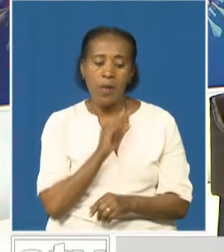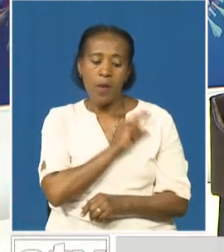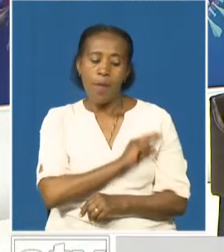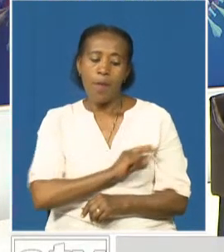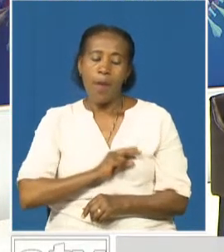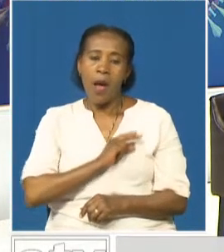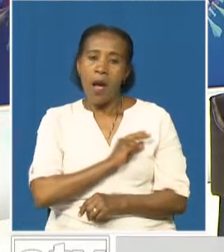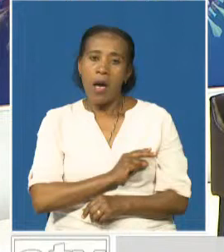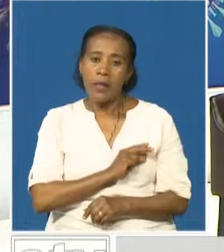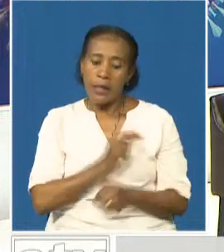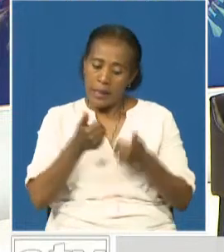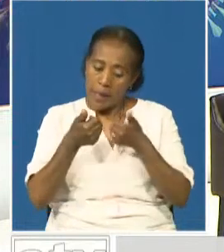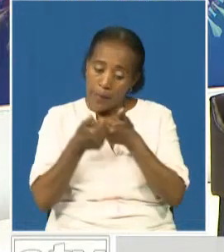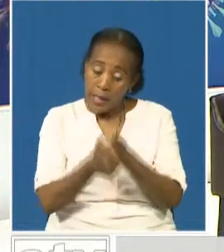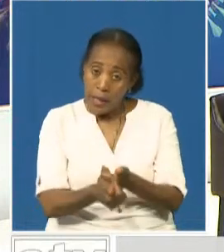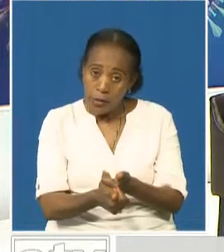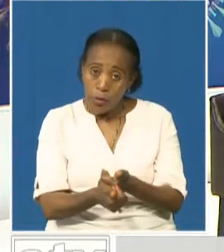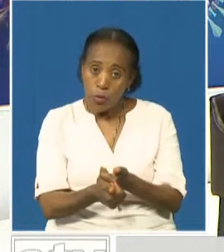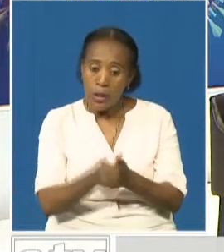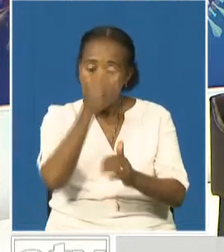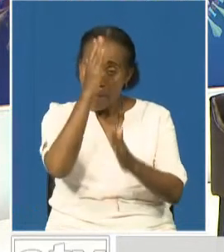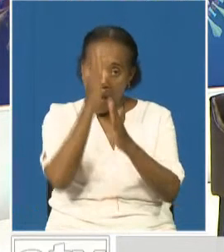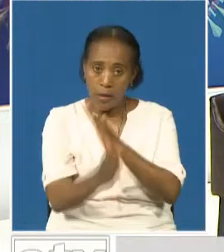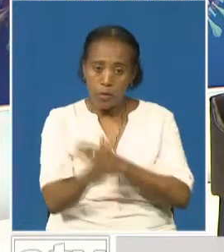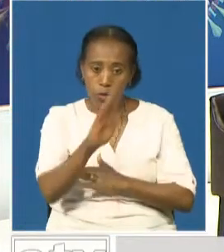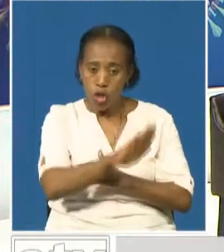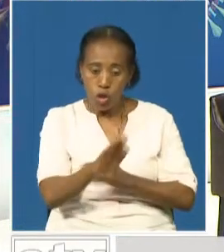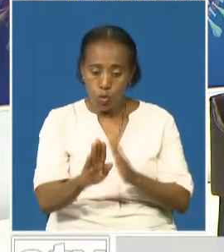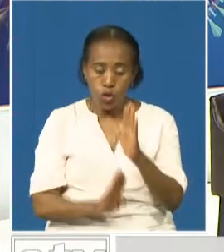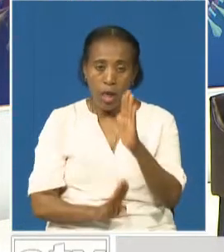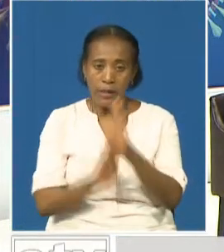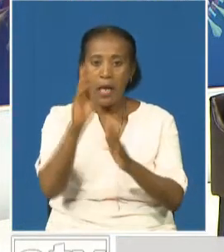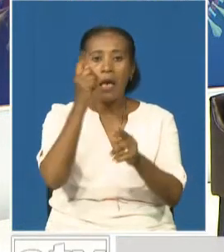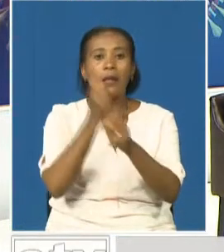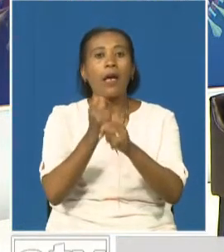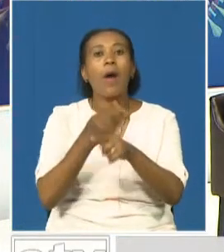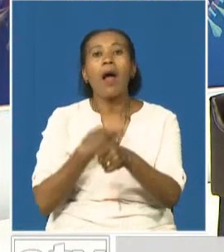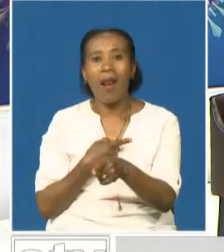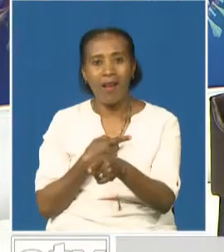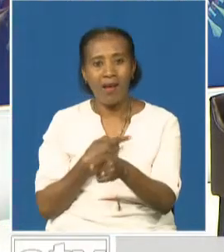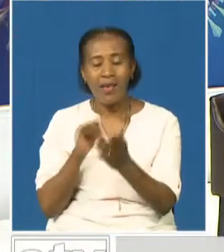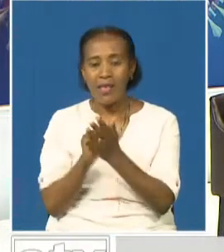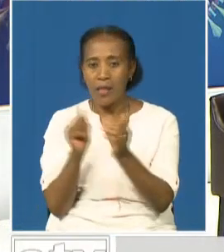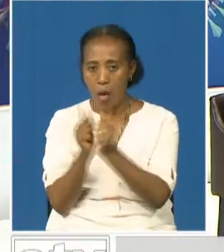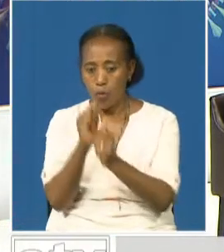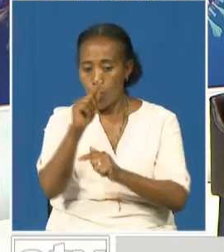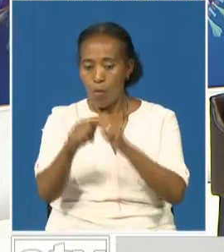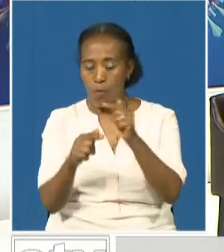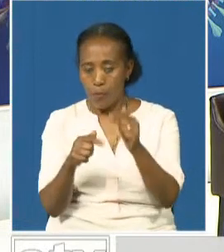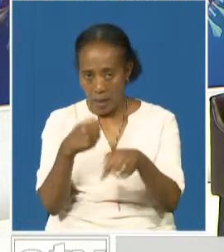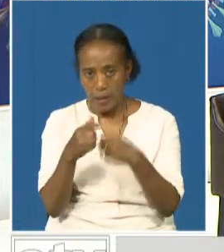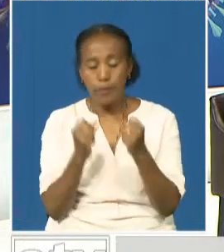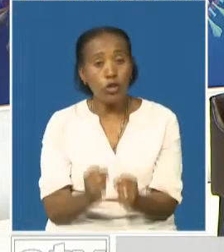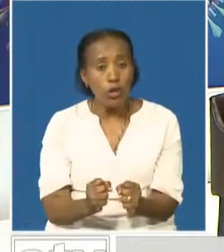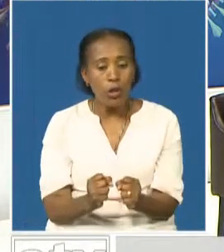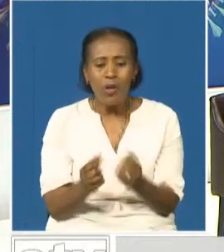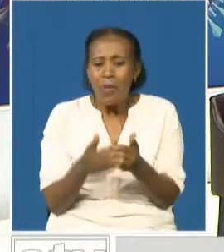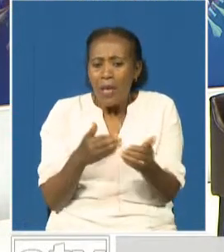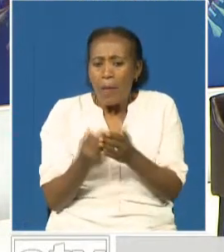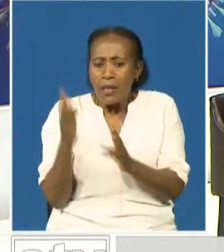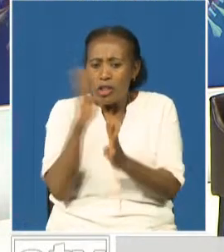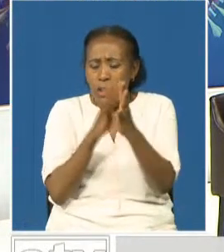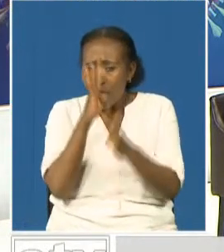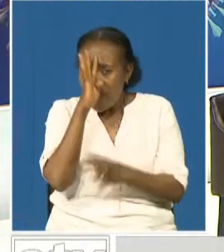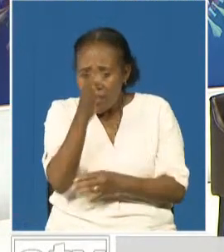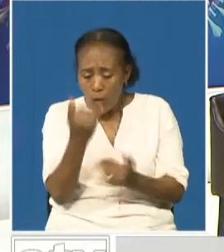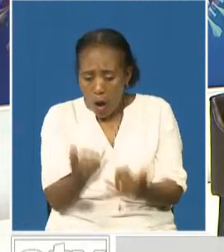ባህሪ የሚከተሉት የሚያከናውኑት የልጅ አስተዳደግ ተግባር አለ። ከዛ ጋር አብሮ ሊሄድ የሚችል ነው። ምናልባት ችግር